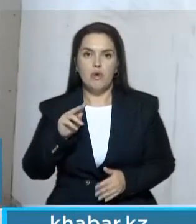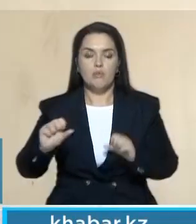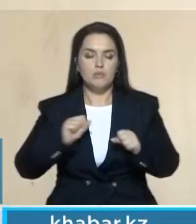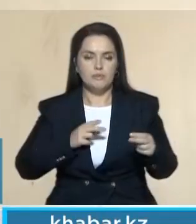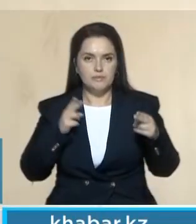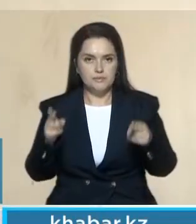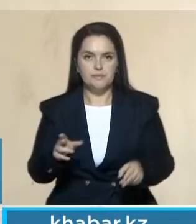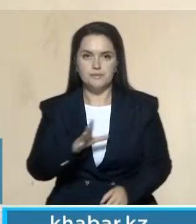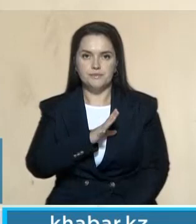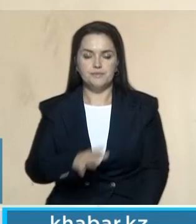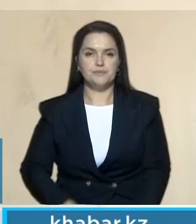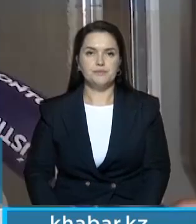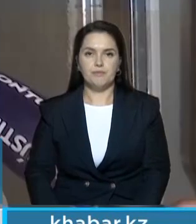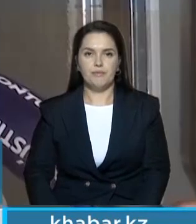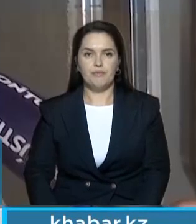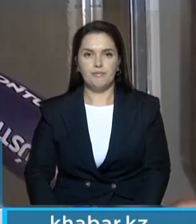своей рабочей поездки.